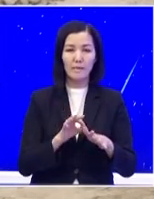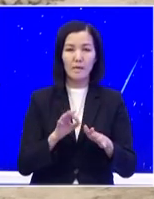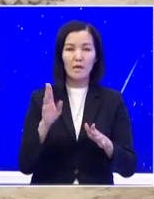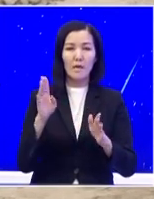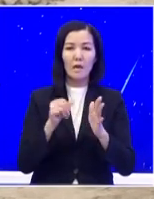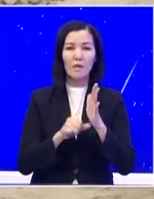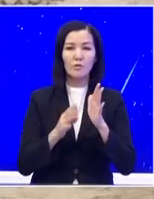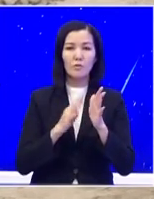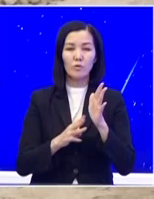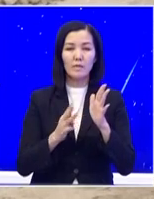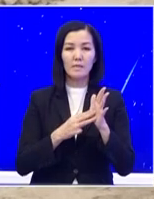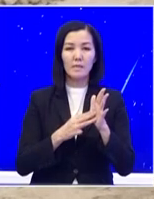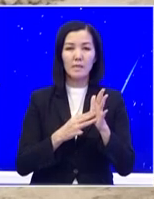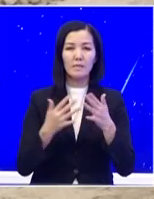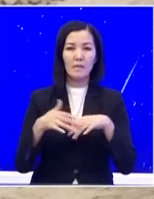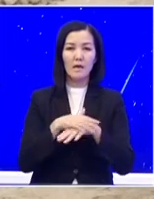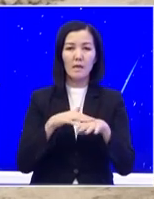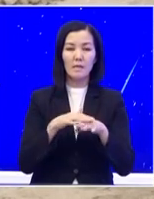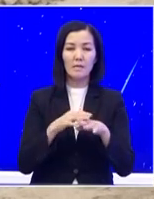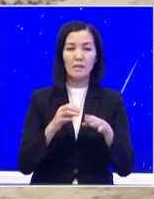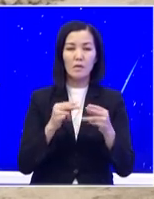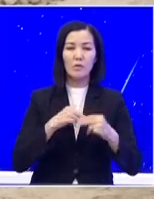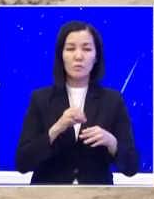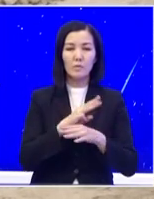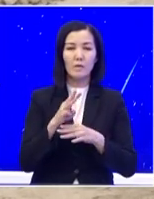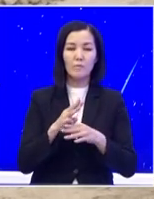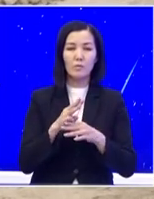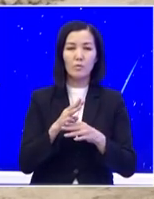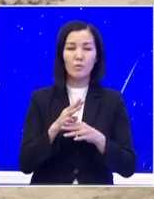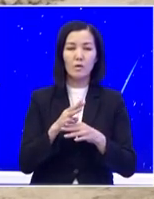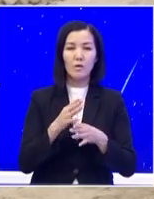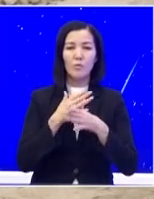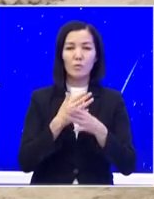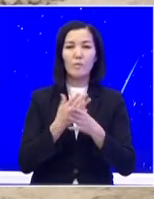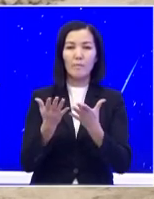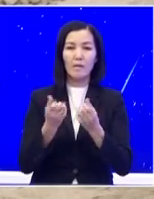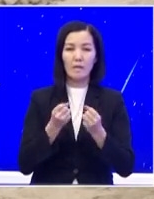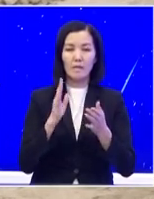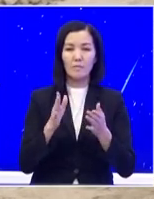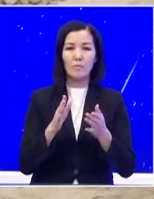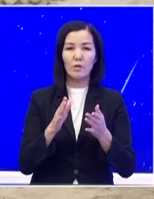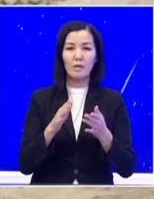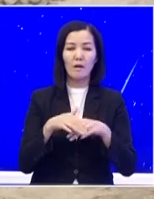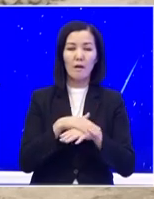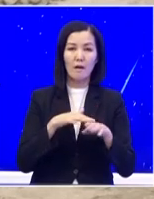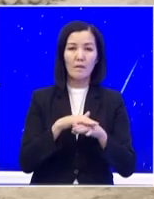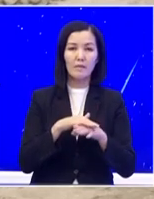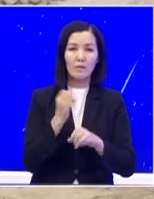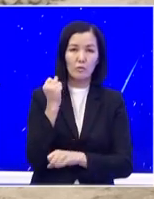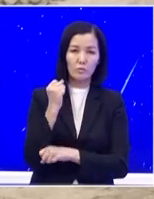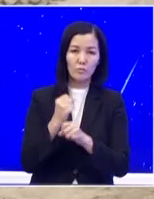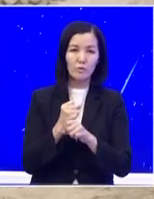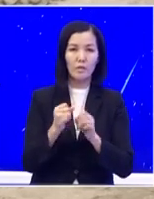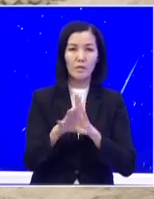698-і біздің аудандық халықты жұмыспен қамту арқылы алынады. Яғни бұл дегеніміз ауылдағы жергілікті халықты жұмыспен